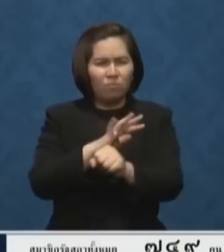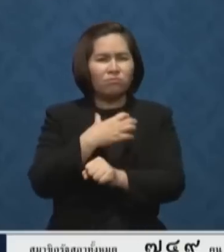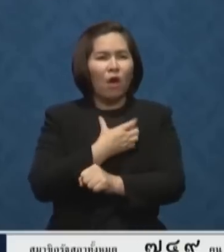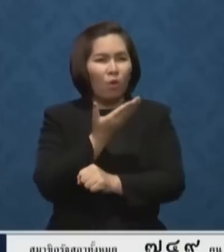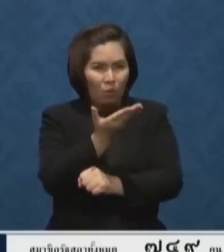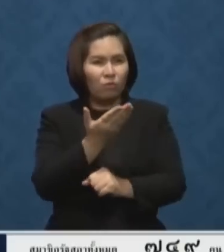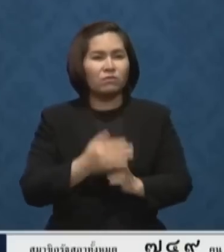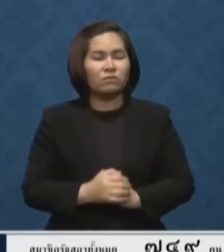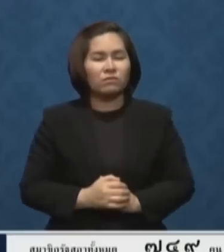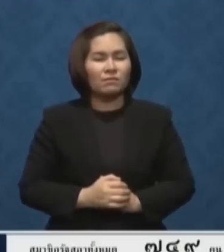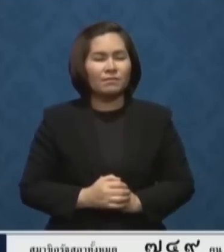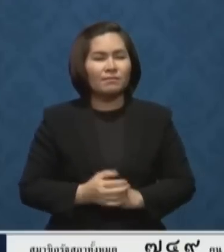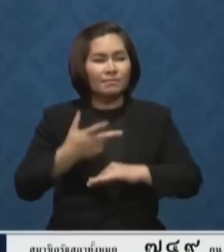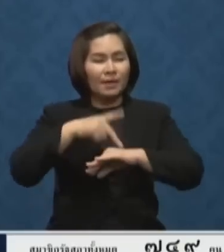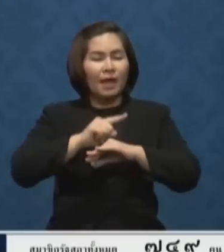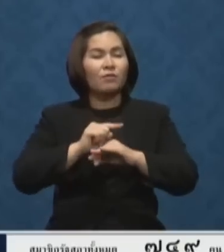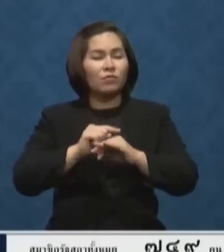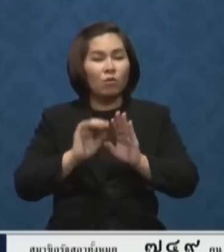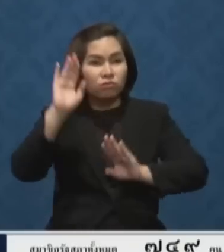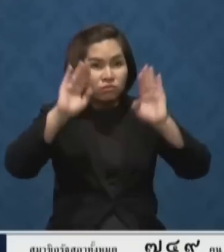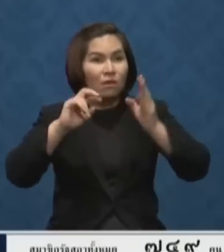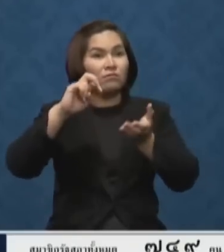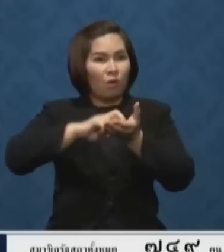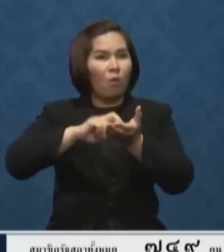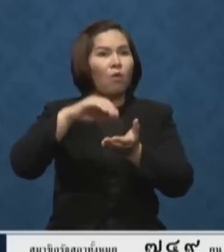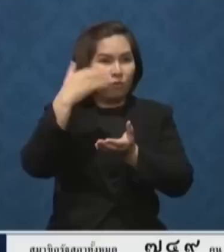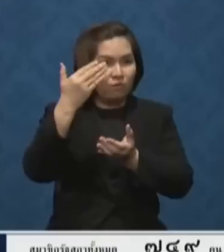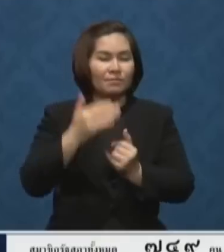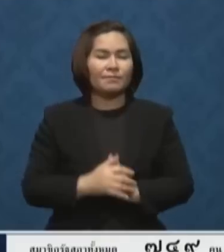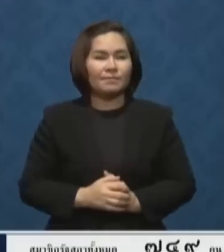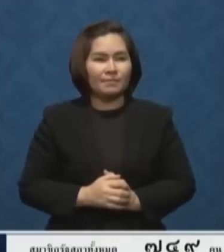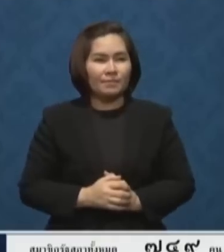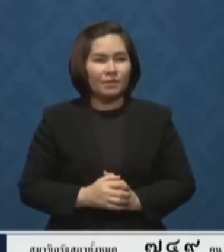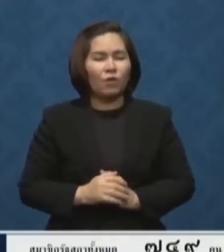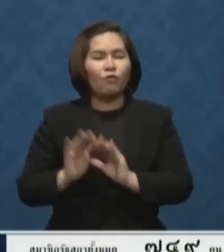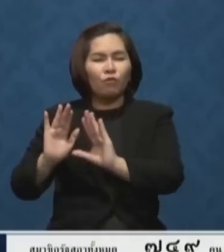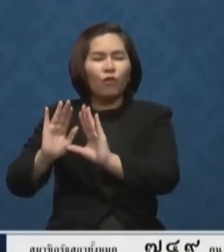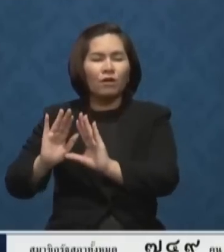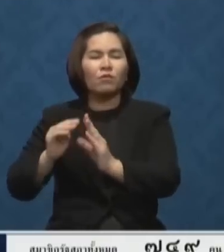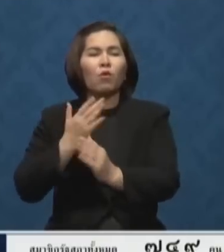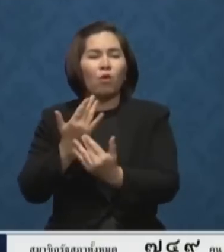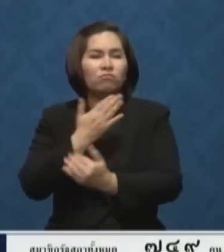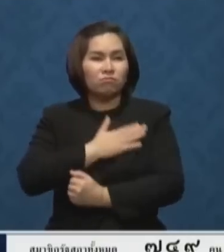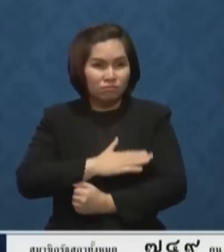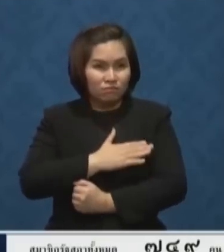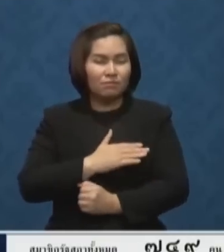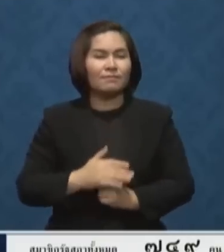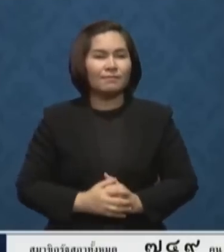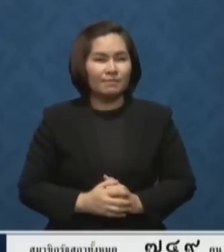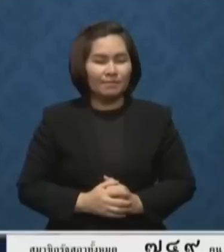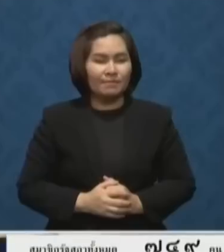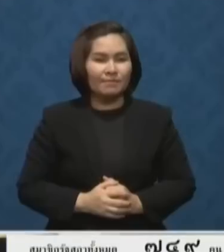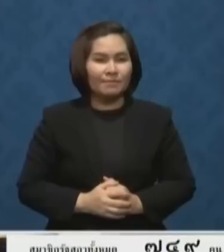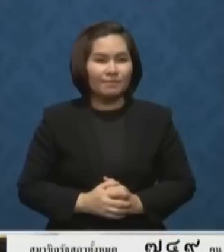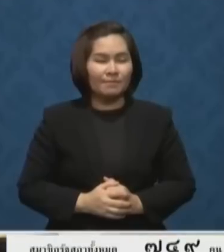บขณะนี้ขอท่ประทานดำเิการในการรับรองก่อนขอคามกรุณาท่านอาระเด็ท่านสักครู่นะครัขบคุครัคร